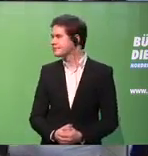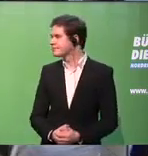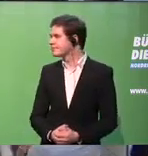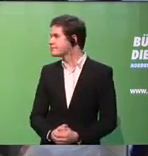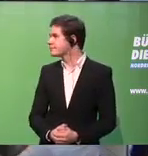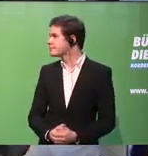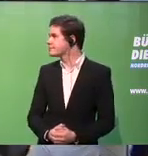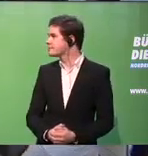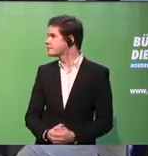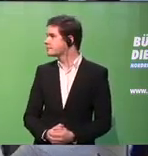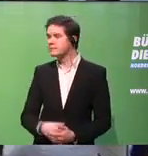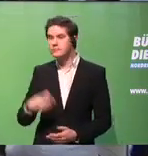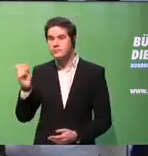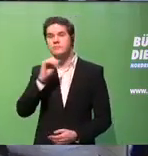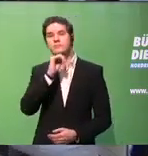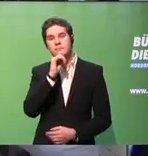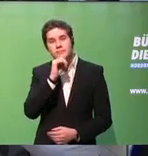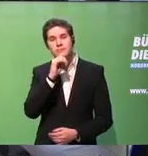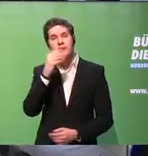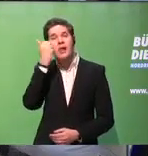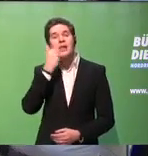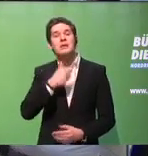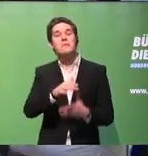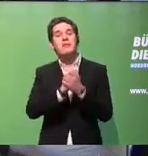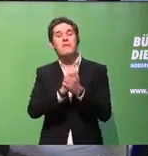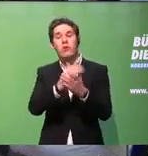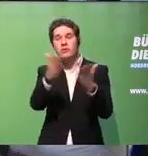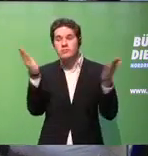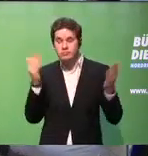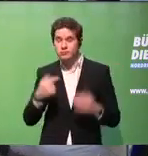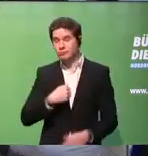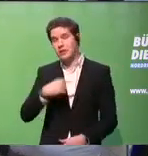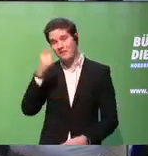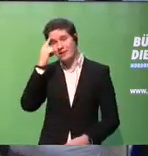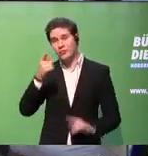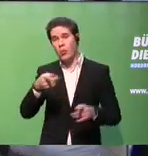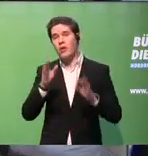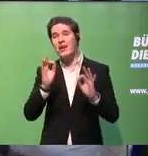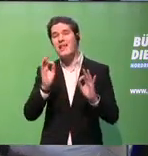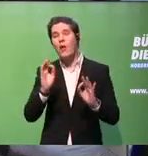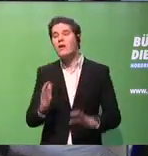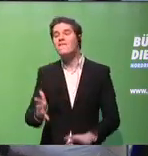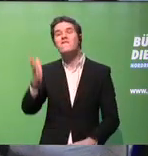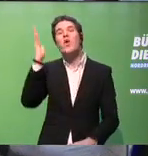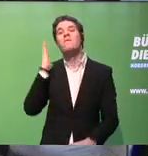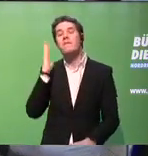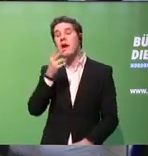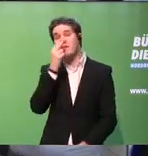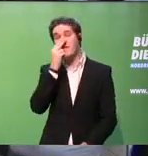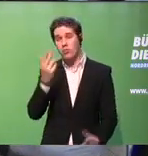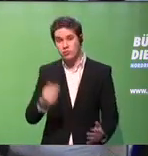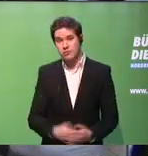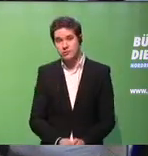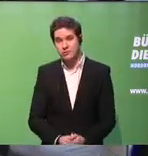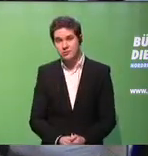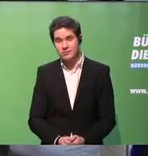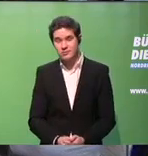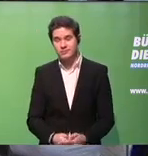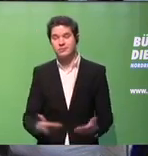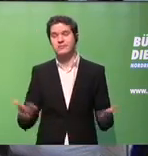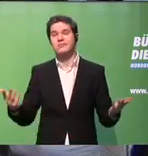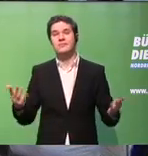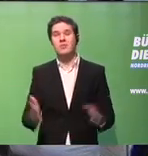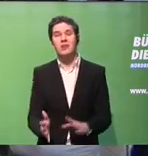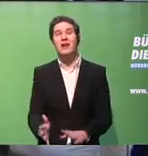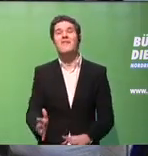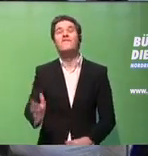Ja, liebe Freundinnen und Freunde, ich weiß noch sehr genau, wie das vor 5 Jahren war. Vor 5 Jahren, da habt